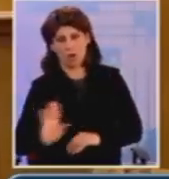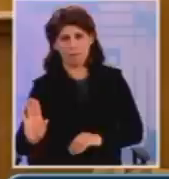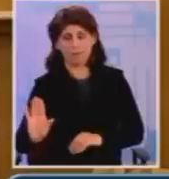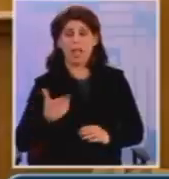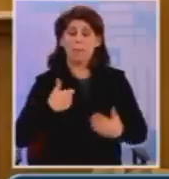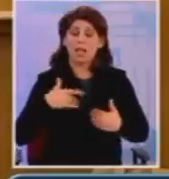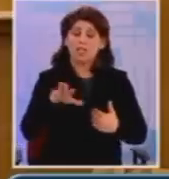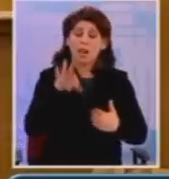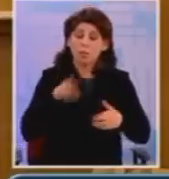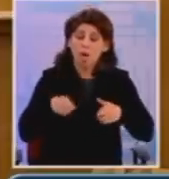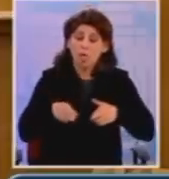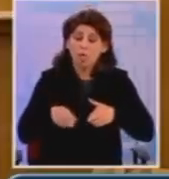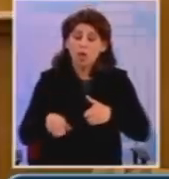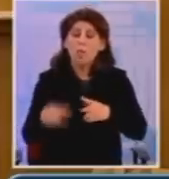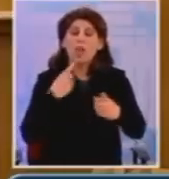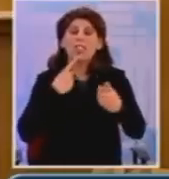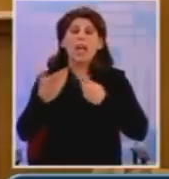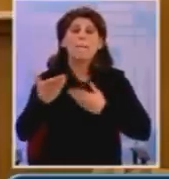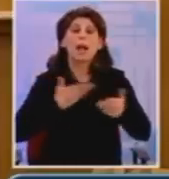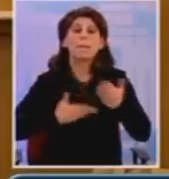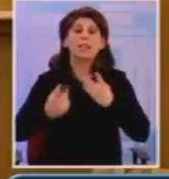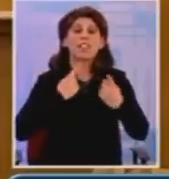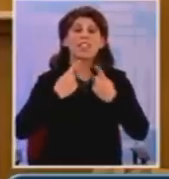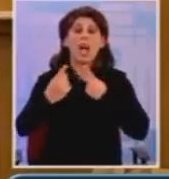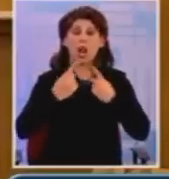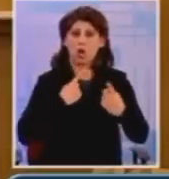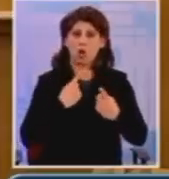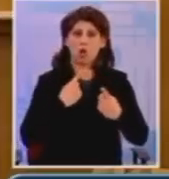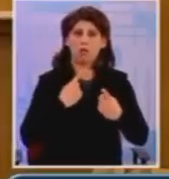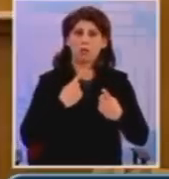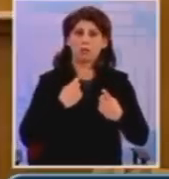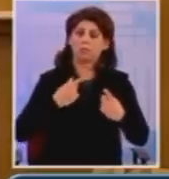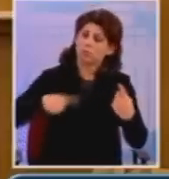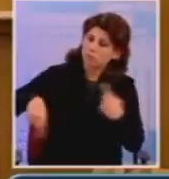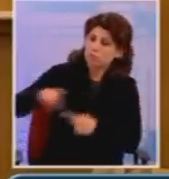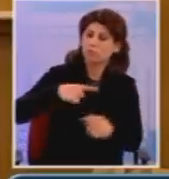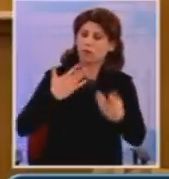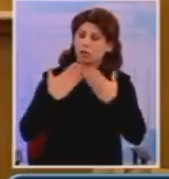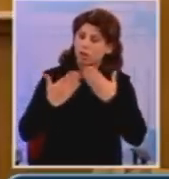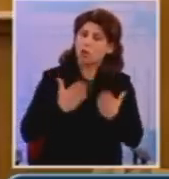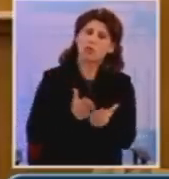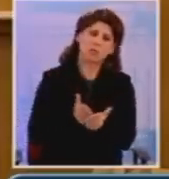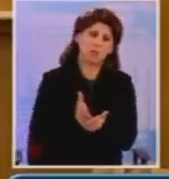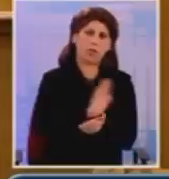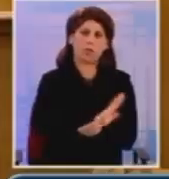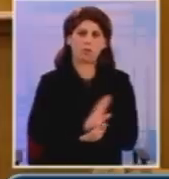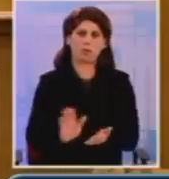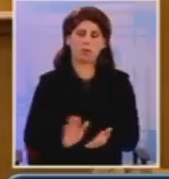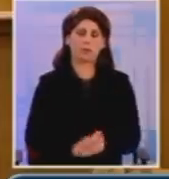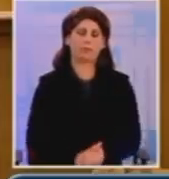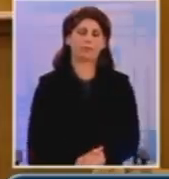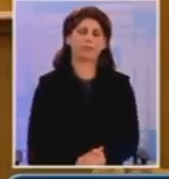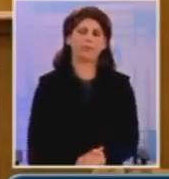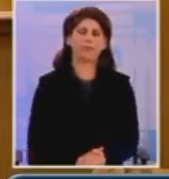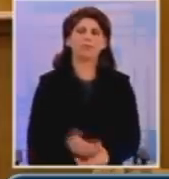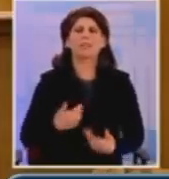επιλέγουμε το δρόμο της διαπραγμάτευσης και του διαλόγου, της αλληλοκατανόησης και της δικαιοσύνης.